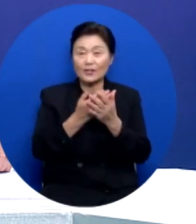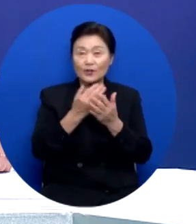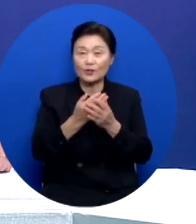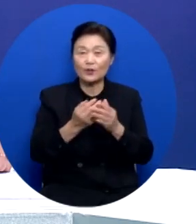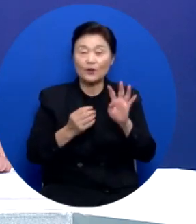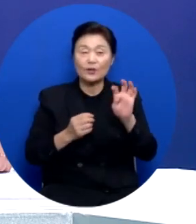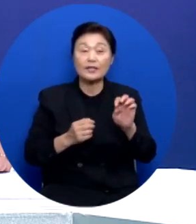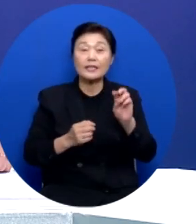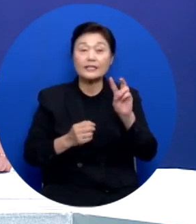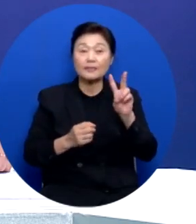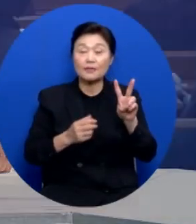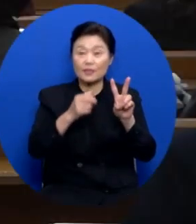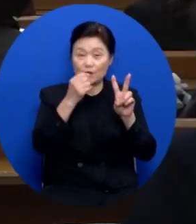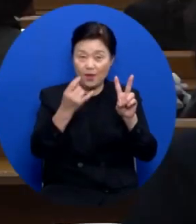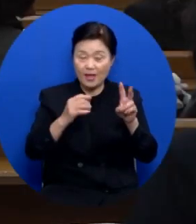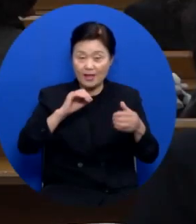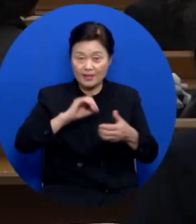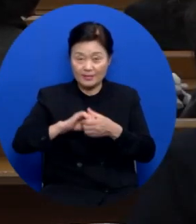정기총회를 개최했습니다.